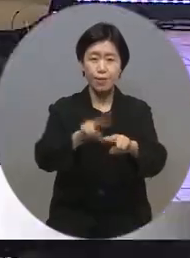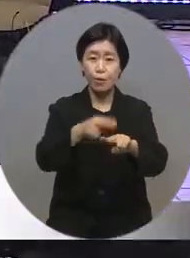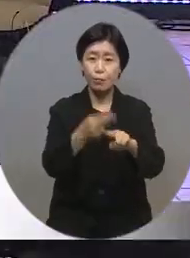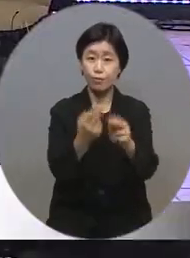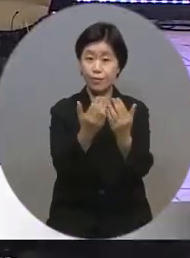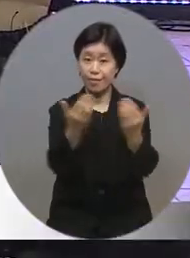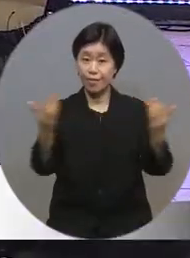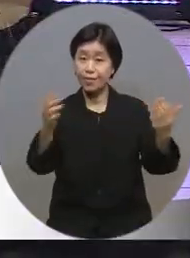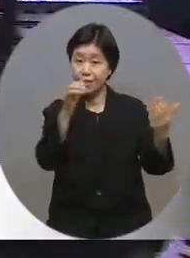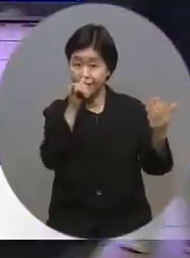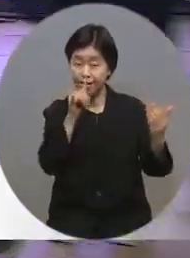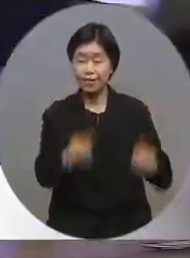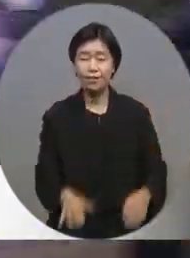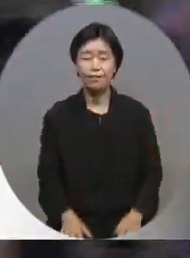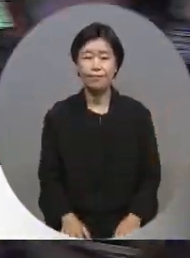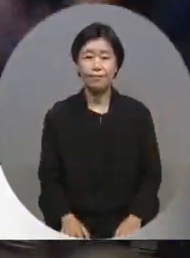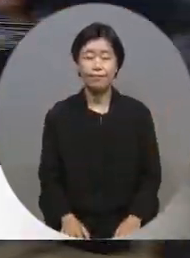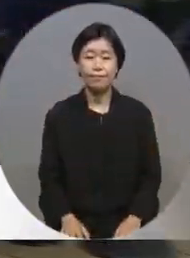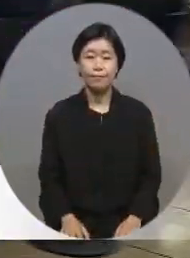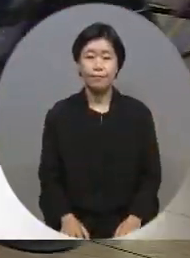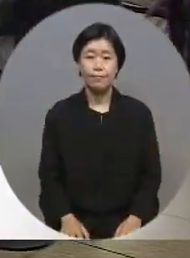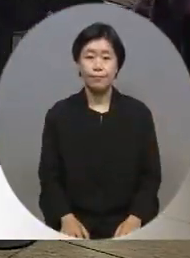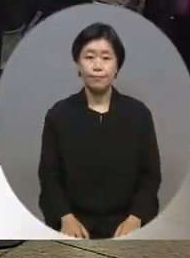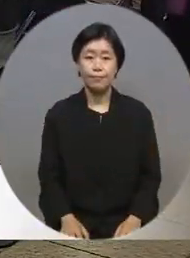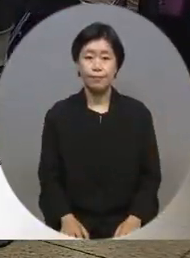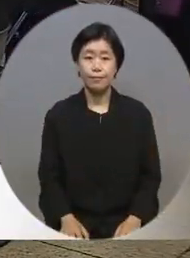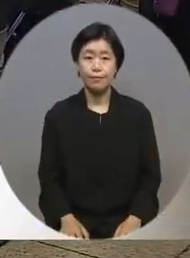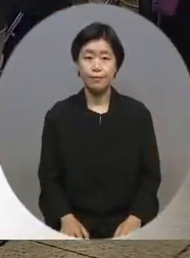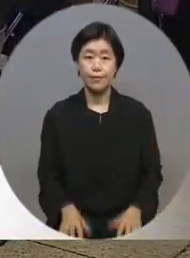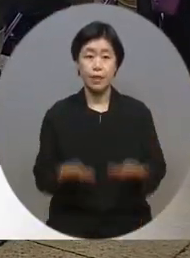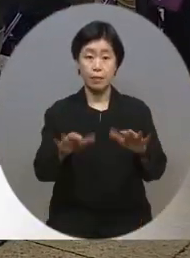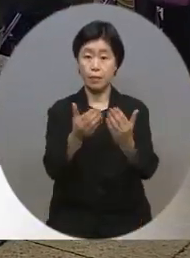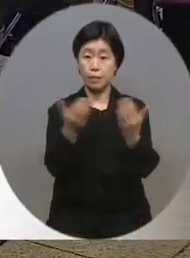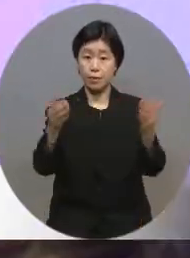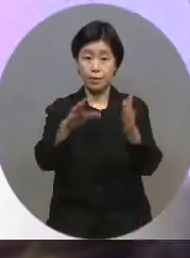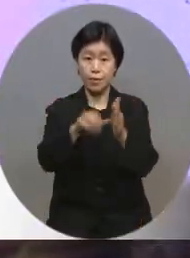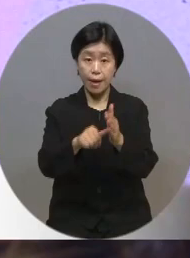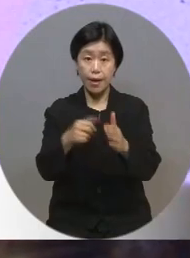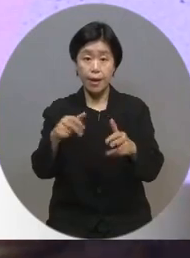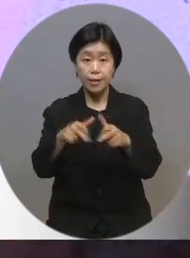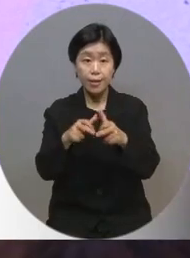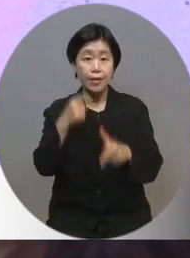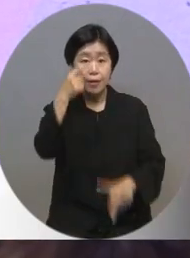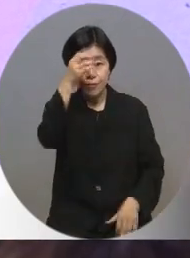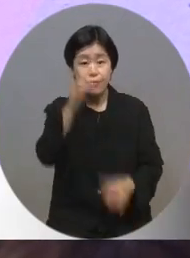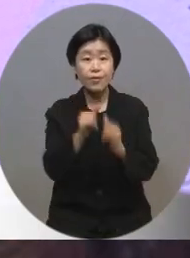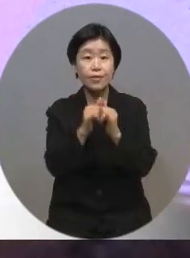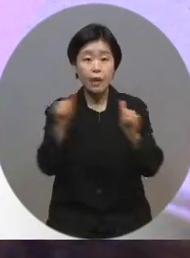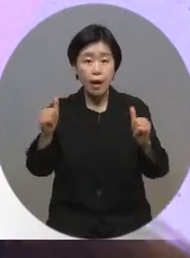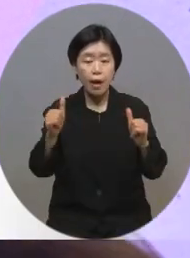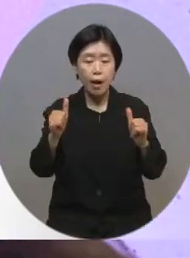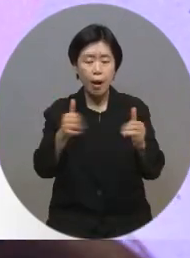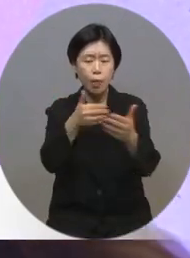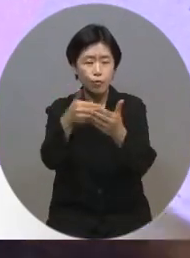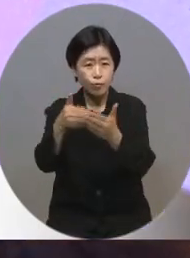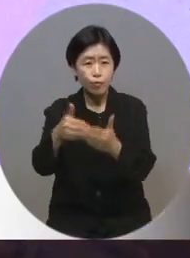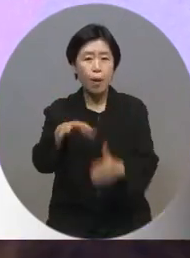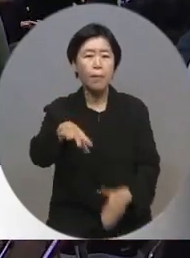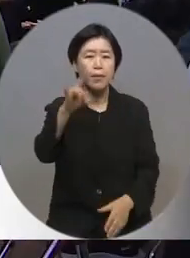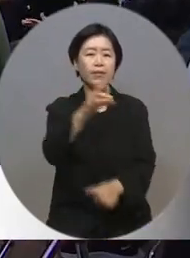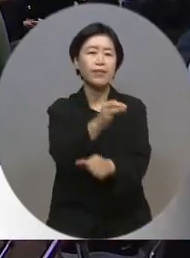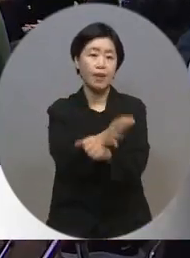선물전이 가정의 달을 맞아 개최됩니다. 이번 전시는 장애예술인 창작물 우선구매 제도를 널리